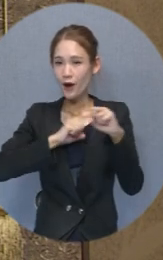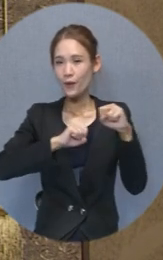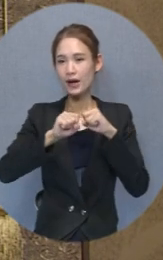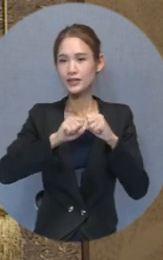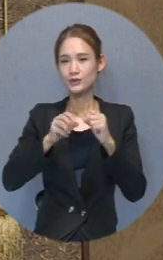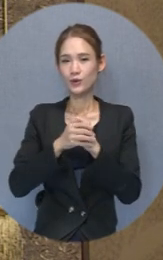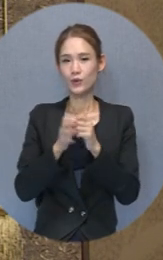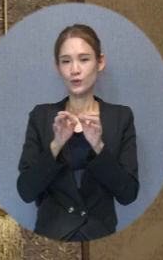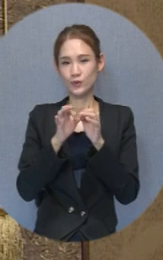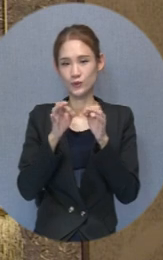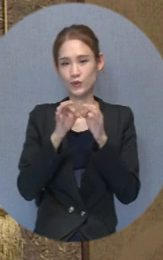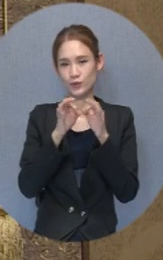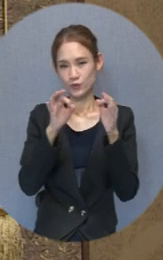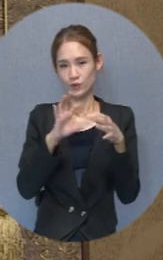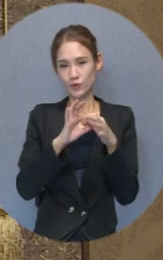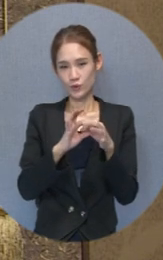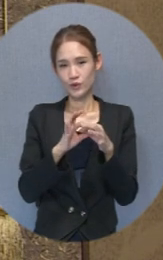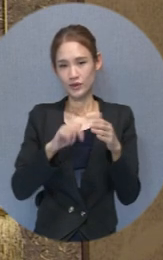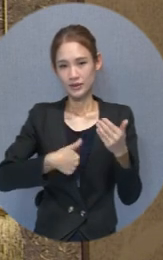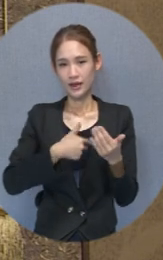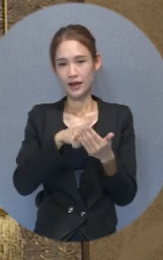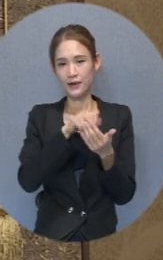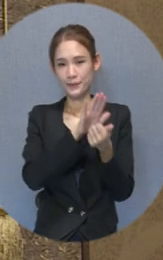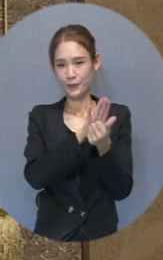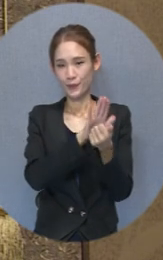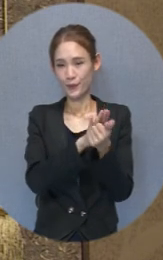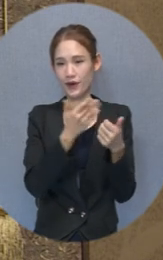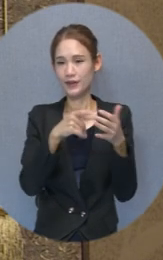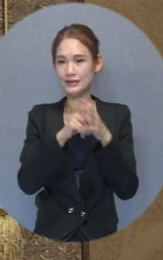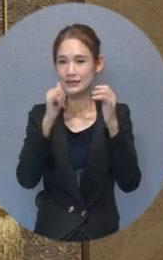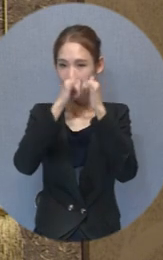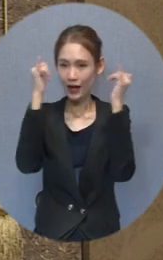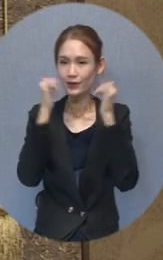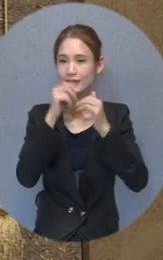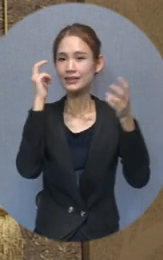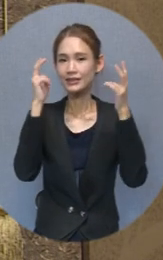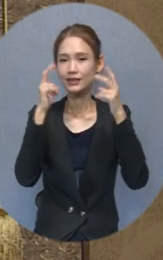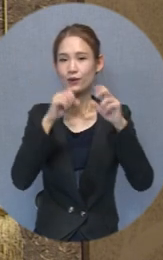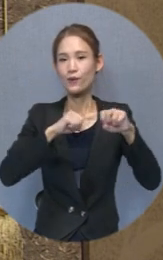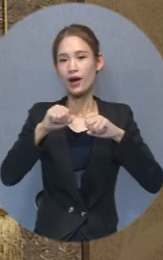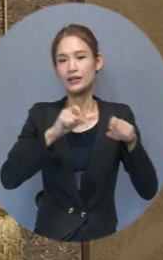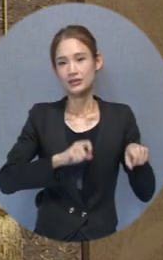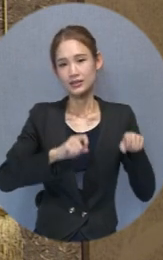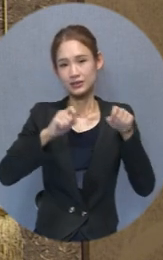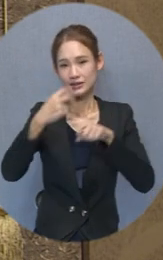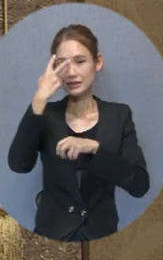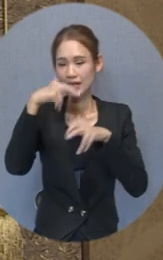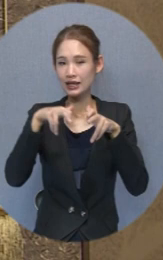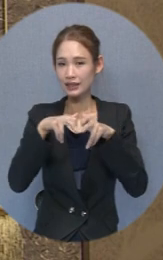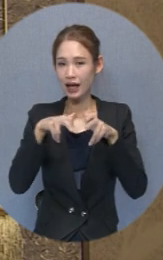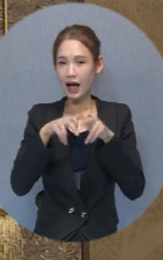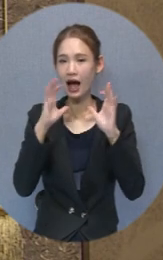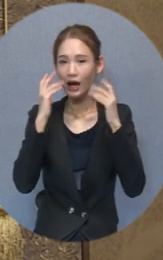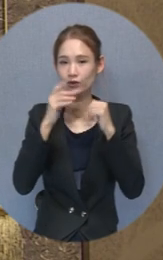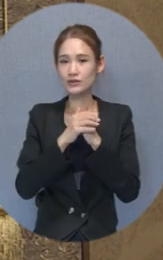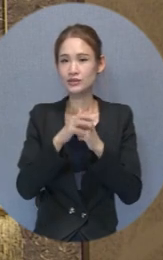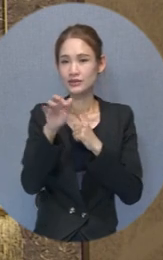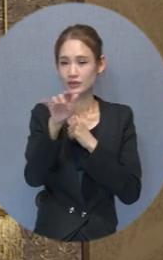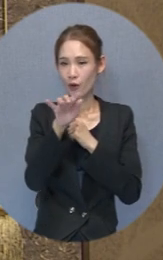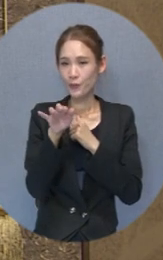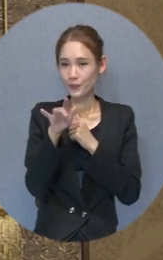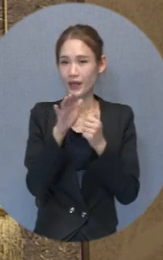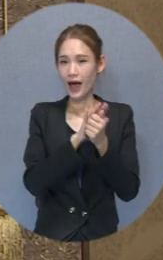자립을 할 수 있도록 도와주는 사회적 기업이에요. 네. 그리고 그 활동의 연장으로 시각장애 아동들의